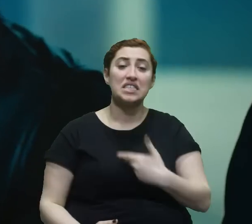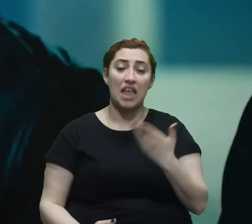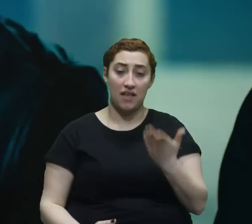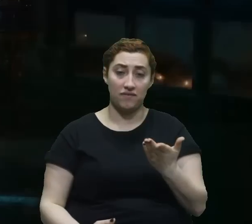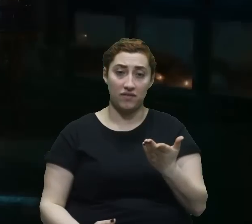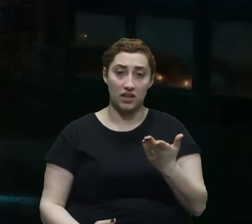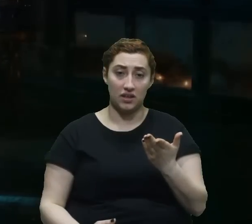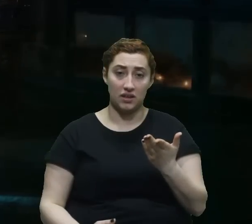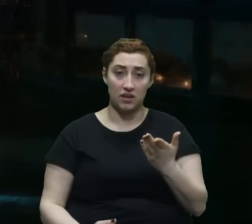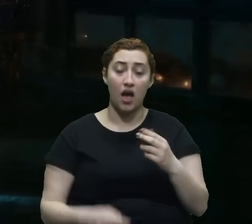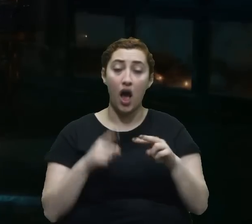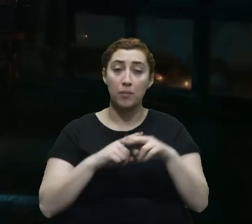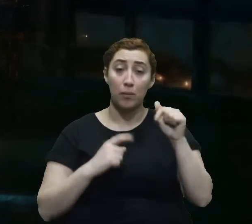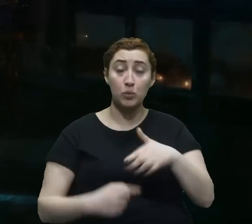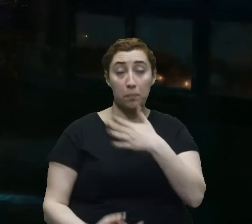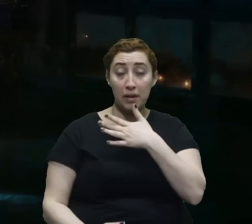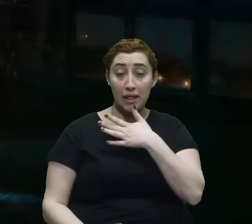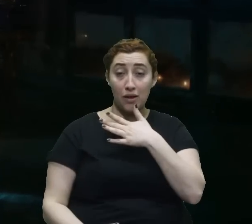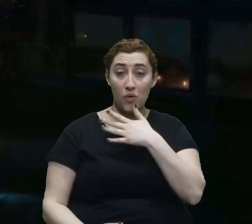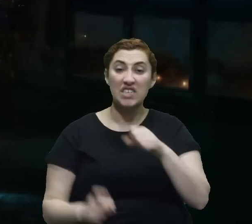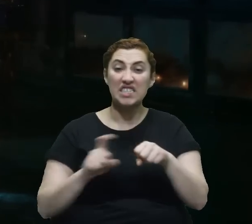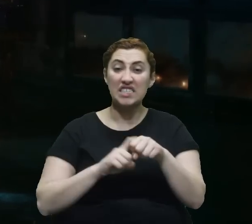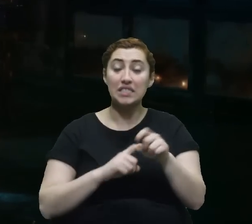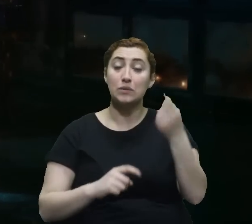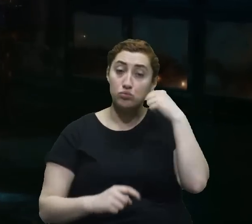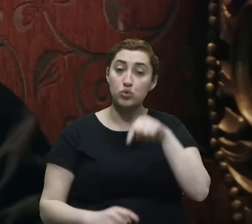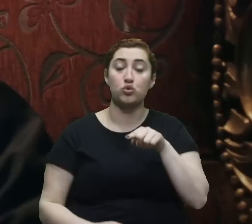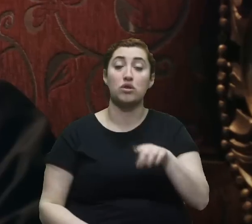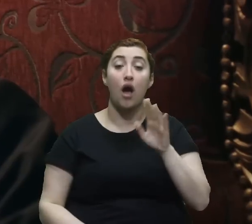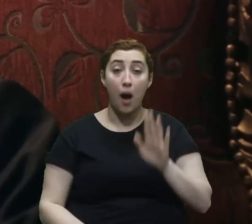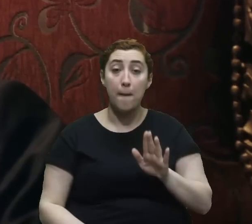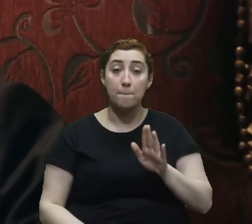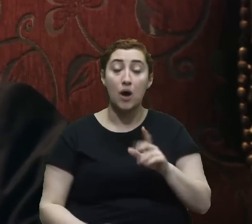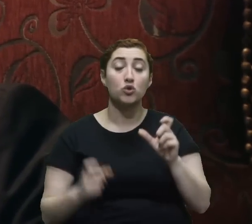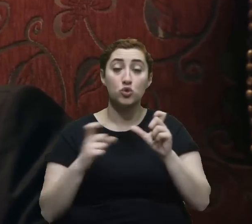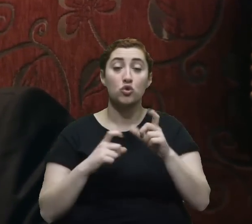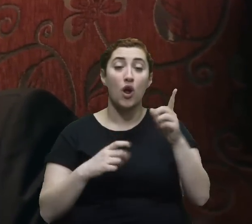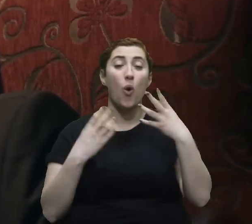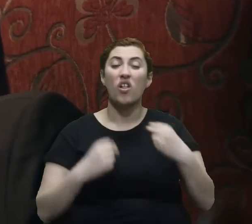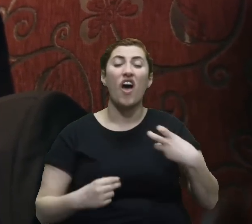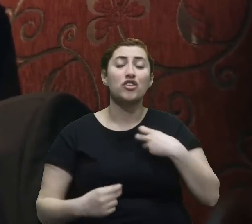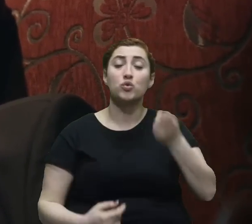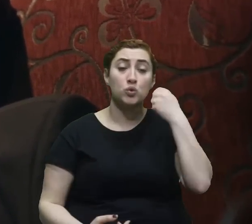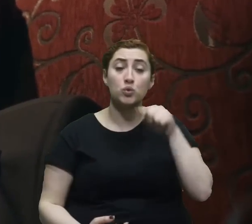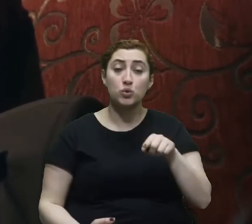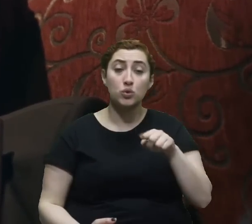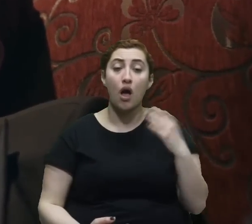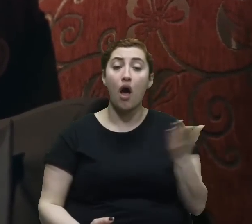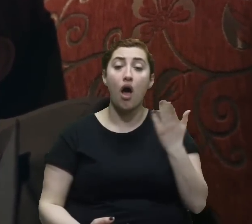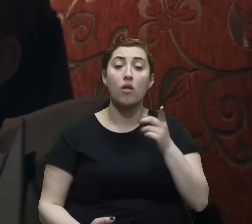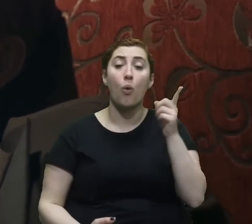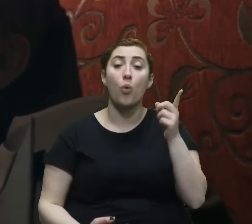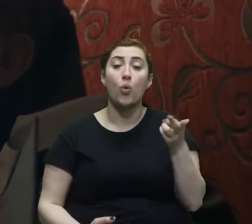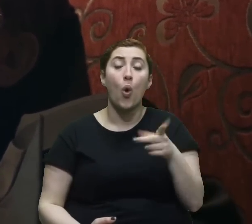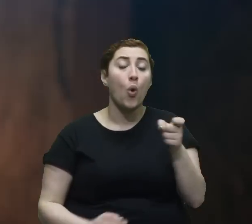sevdi. Akbar bunu biliyor. Öfkesi bu yüzden. Ama Süreyya'ya olan aşkı yüzünden hala